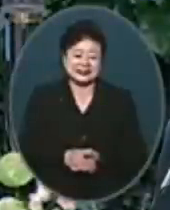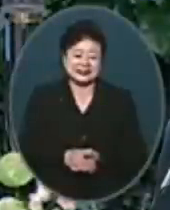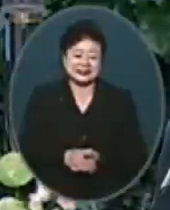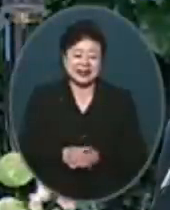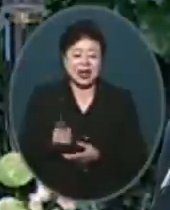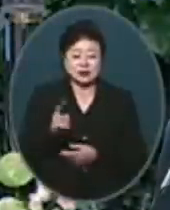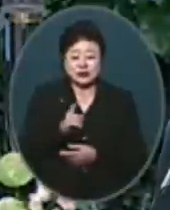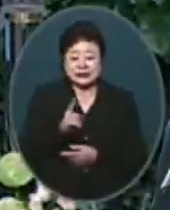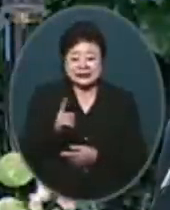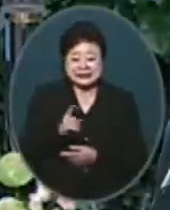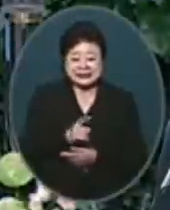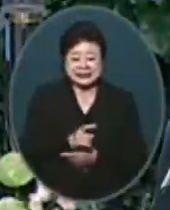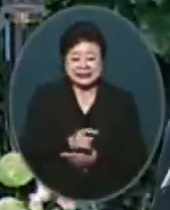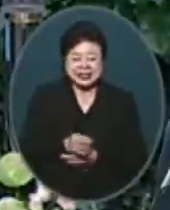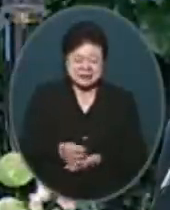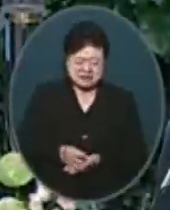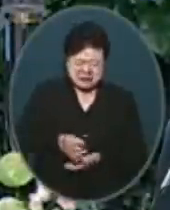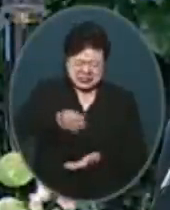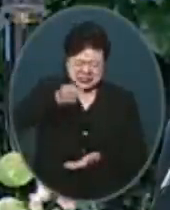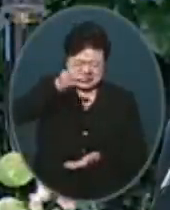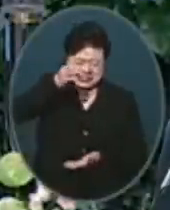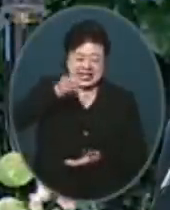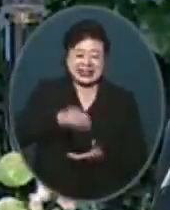아무리 비싼